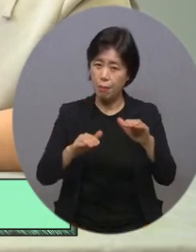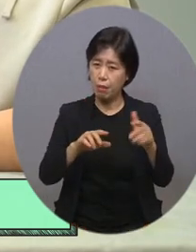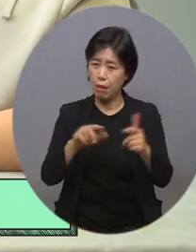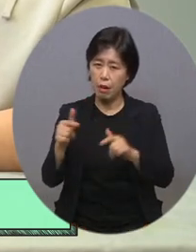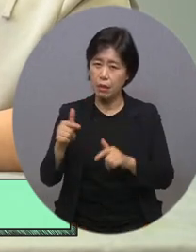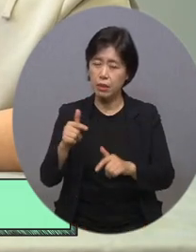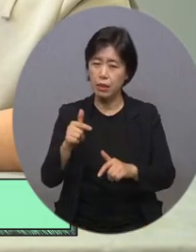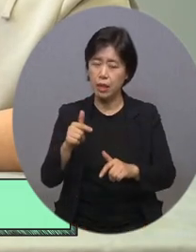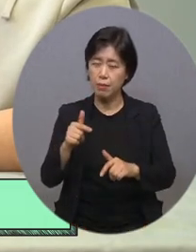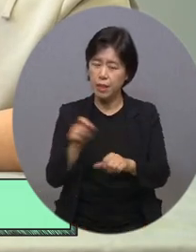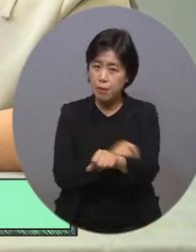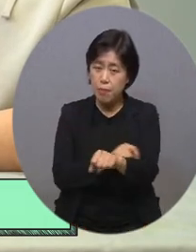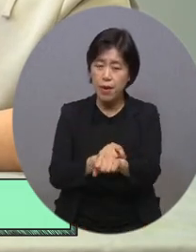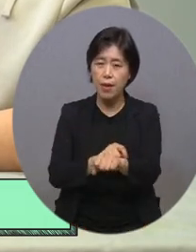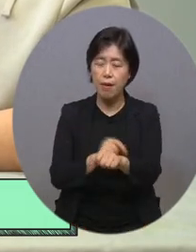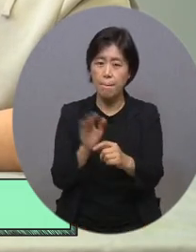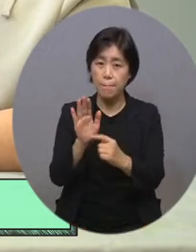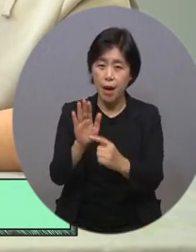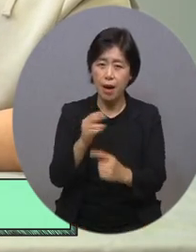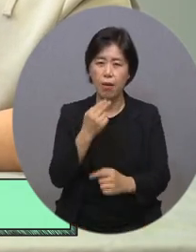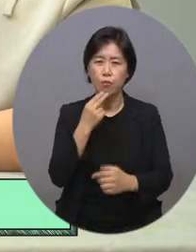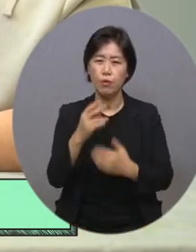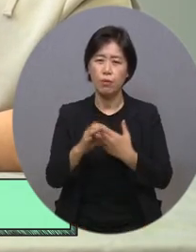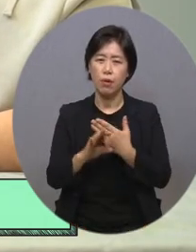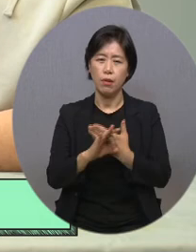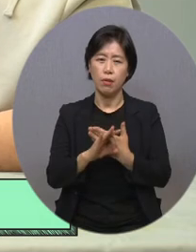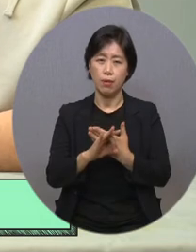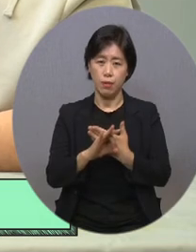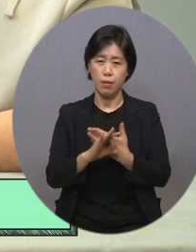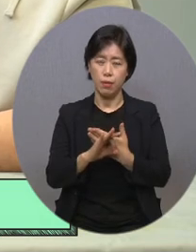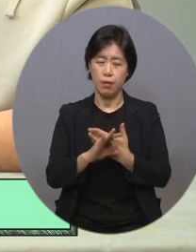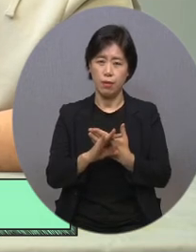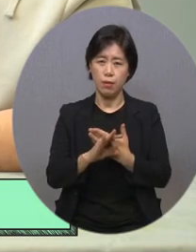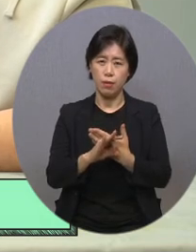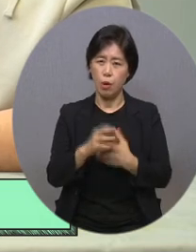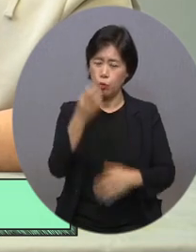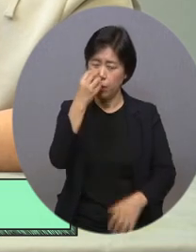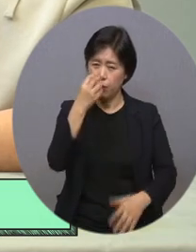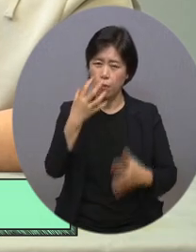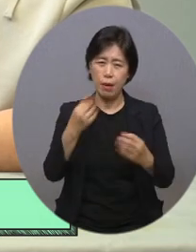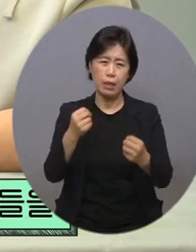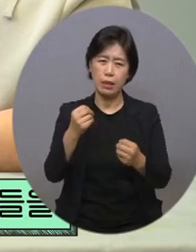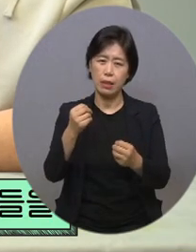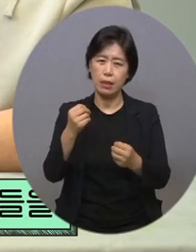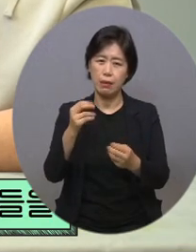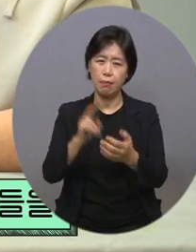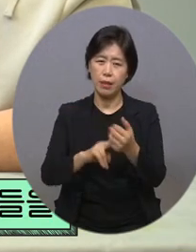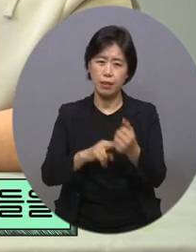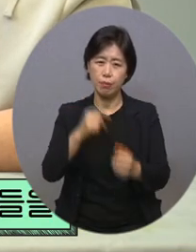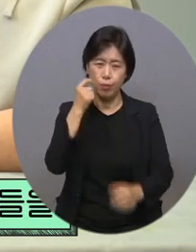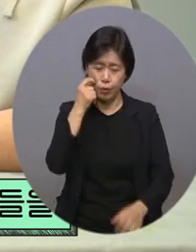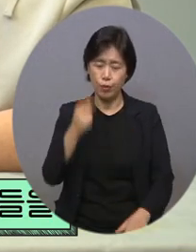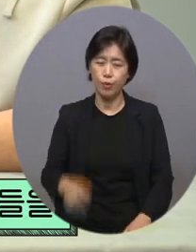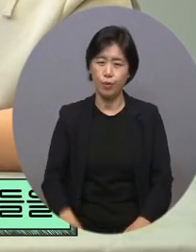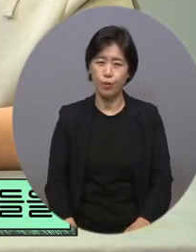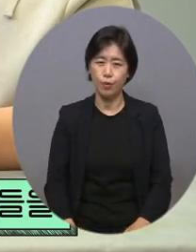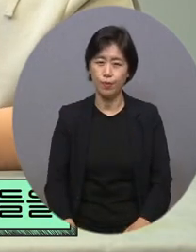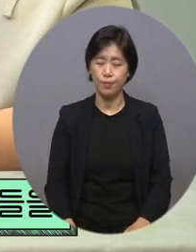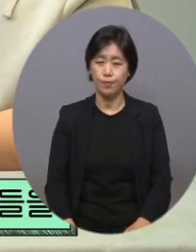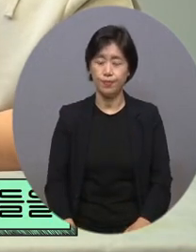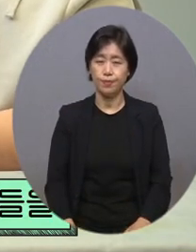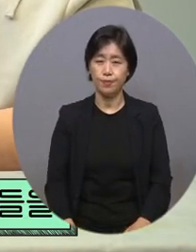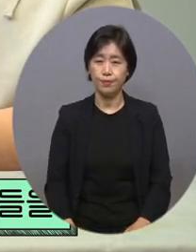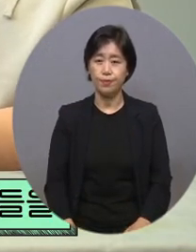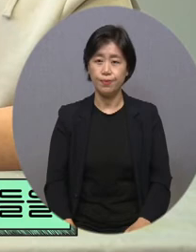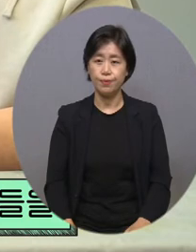것이 없으면은 굉장히 뭐라 그러죠? 이렇게 많이 구매가 되지 그쵸. 않는 품목 중에 하나라서 특히나 이제